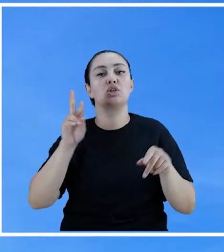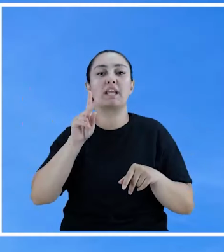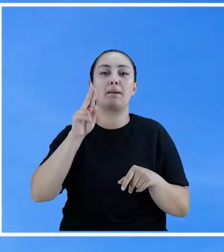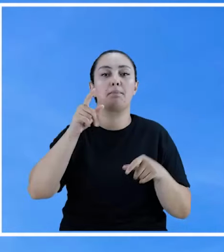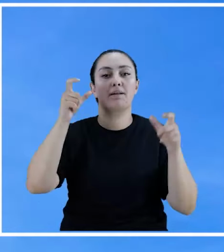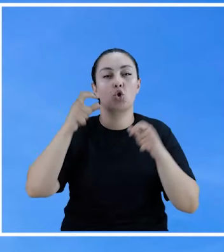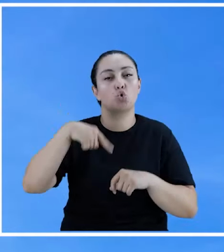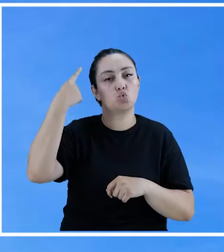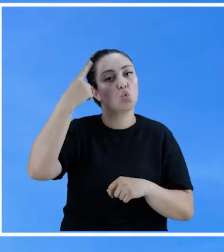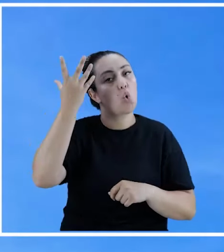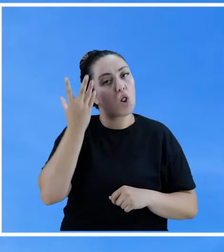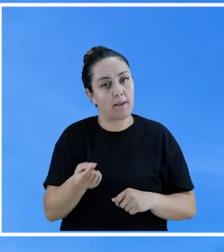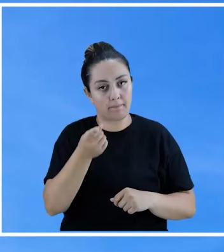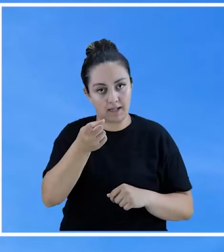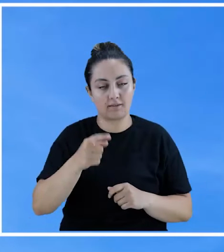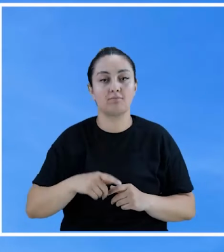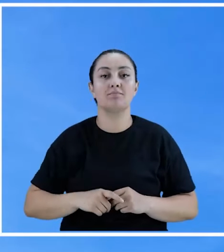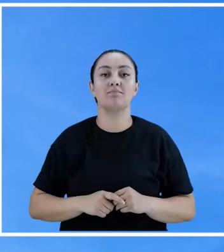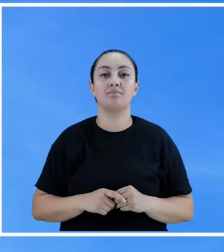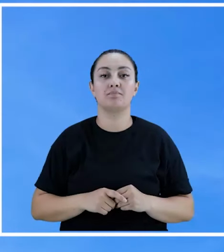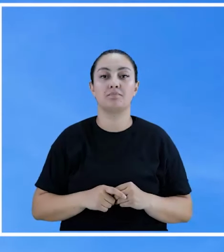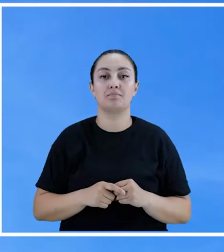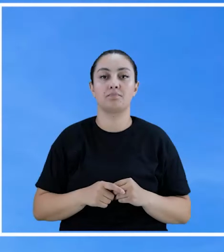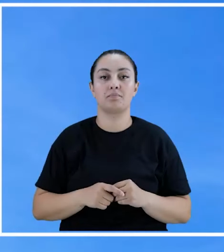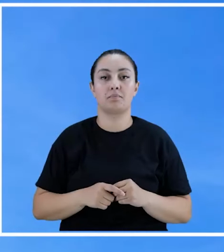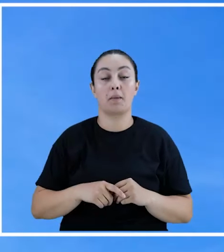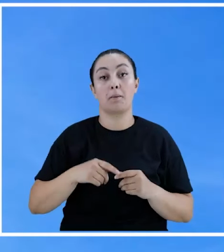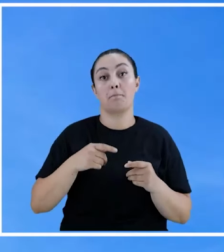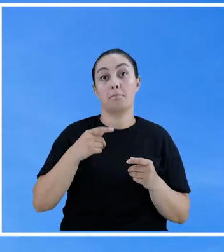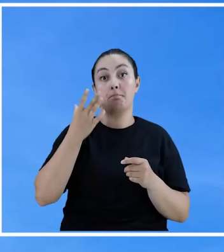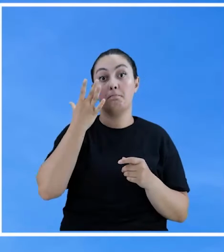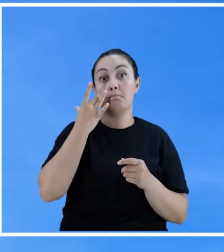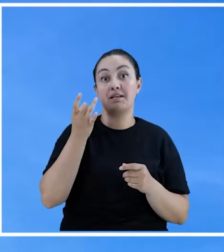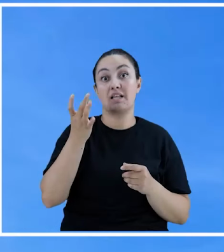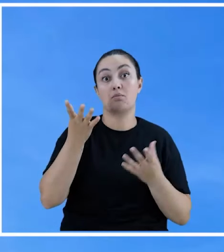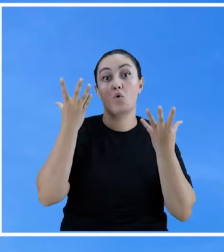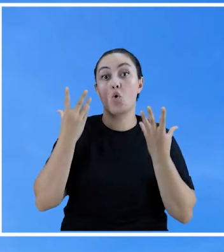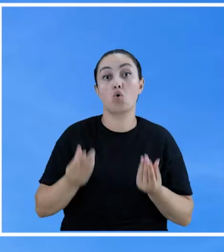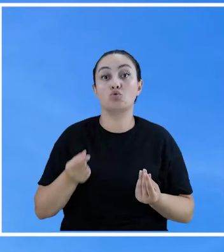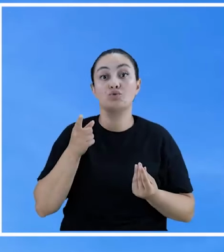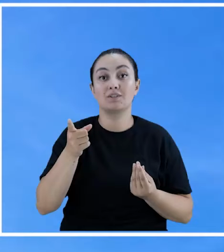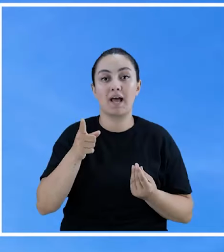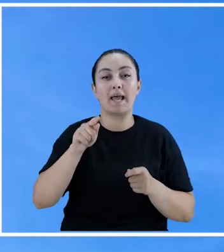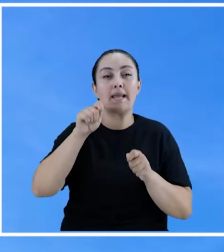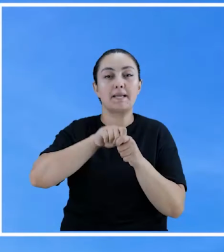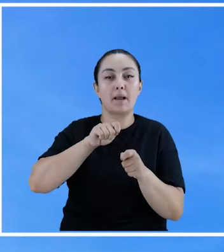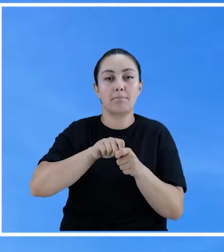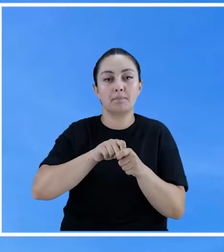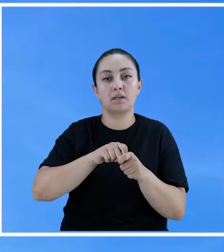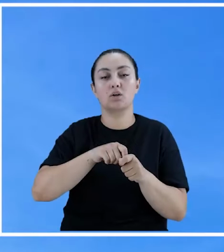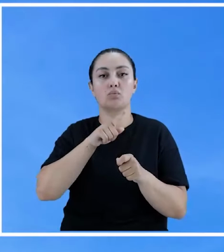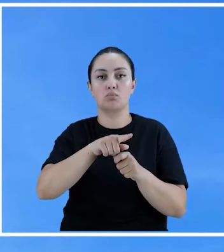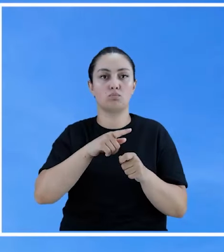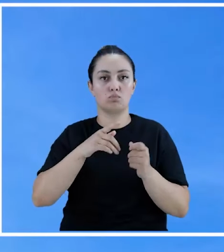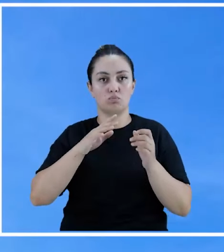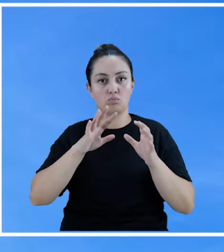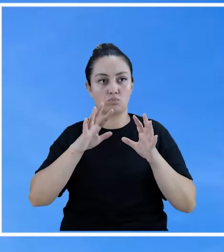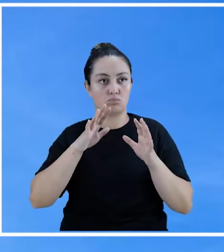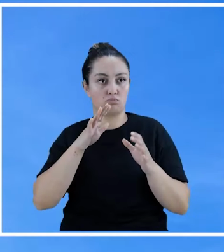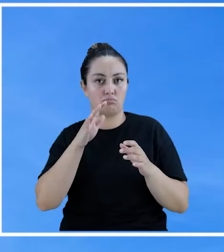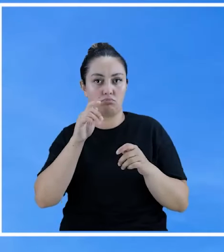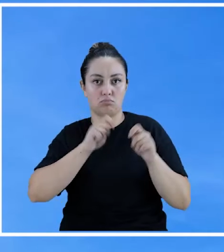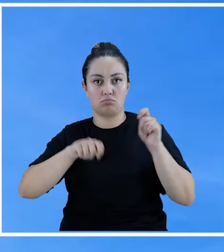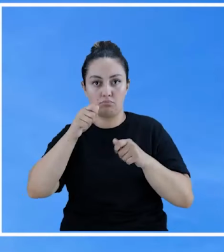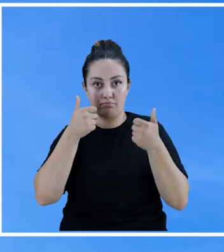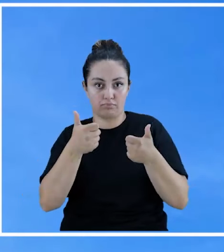yani çatlamış gibi düşünebilirsiniz. Yine bir benzetme yapacak olursak. Böyle bir yapının koşması mümkün mü?